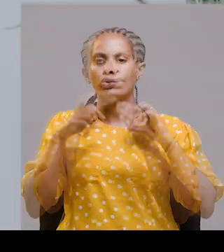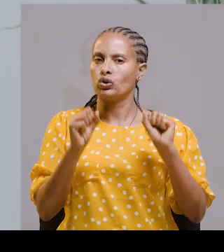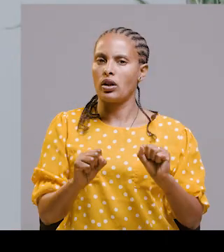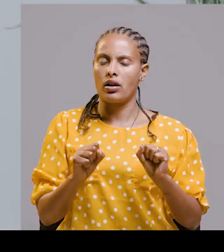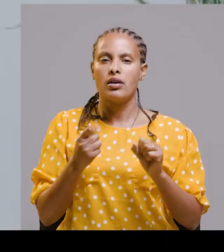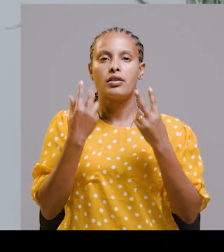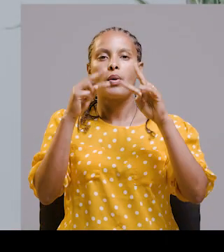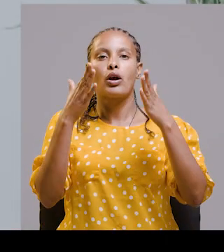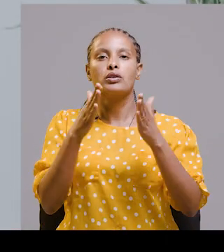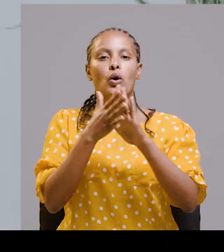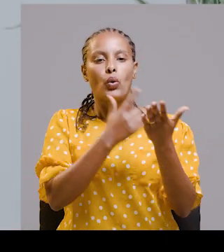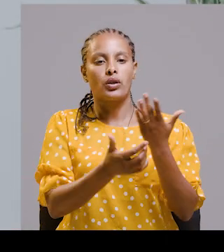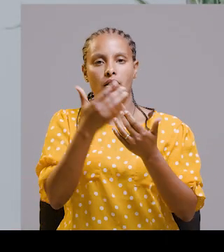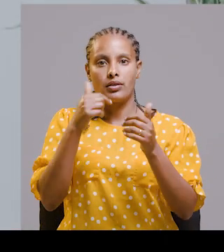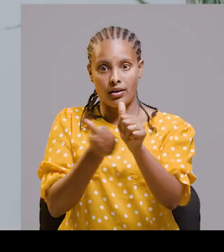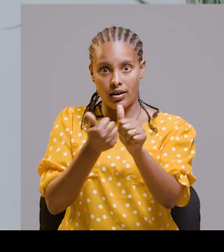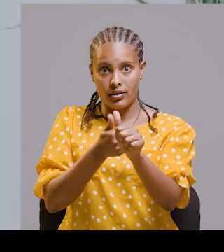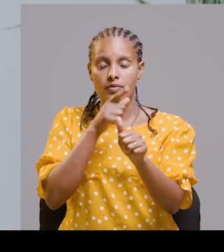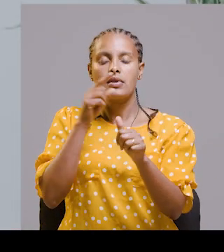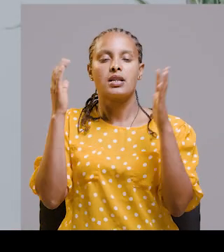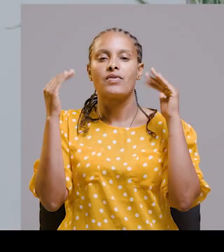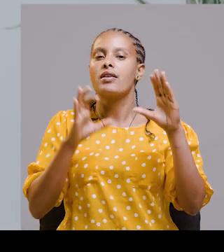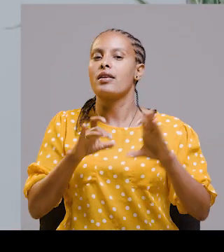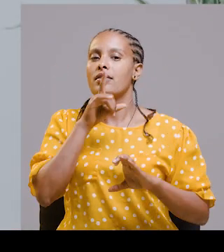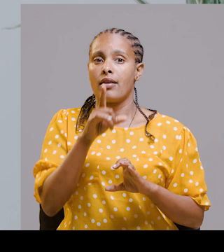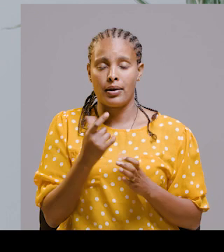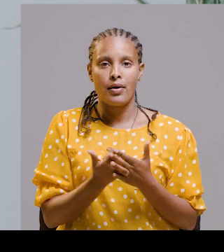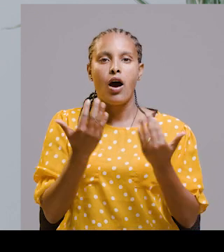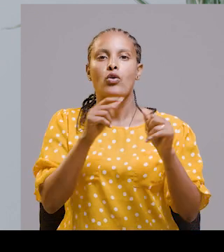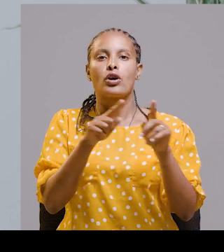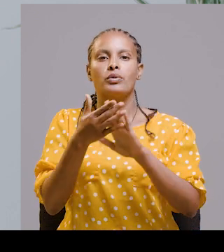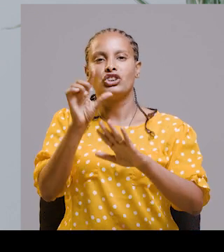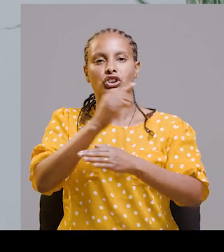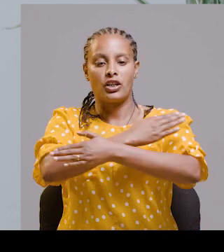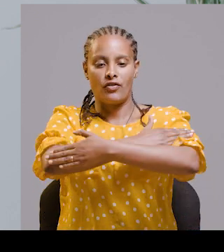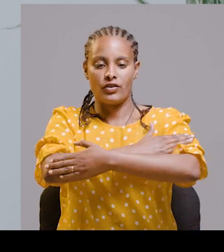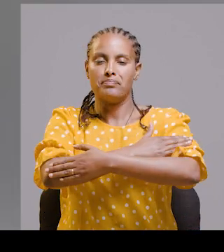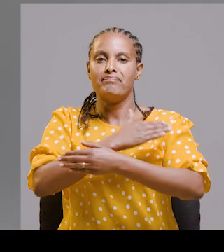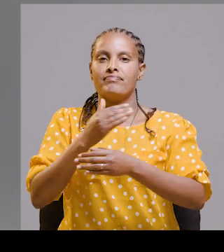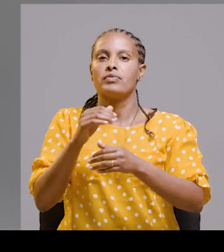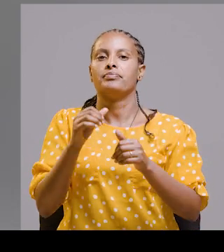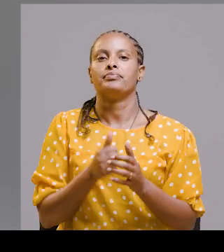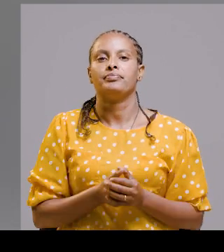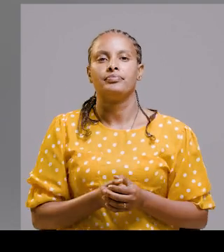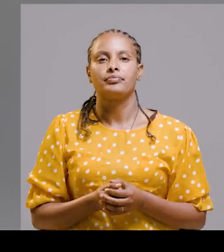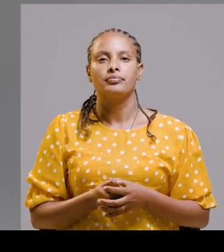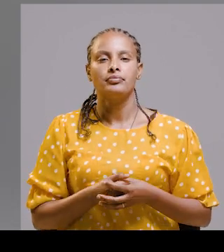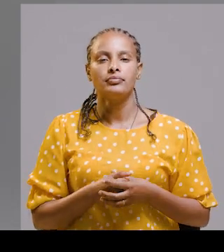ያክል ነው። ተመልካቾቻችን ውይይታችን እየተከታተላችሁ እንደሆነ ተስፋ እናደርጋለን። አሁን ደግሞ ትንሽ ራፍት ወስደን እንመለስ።